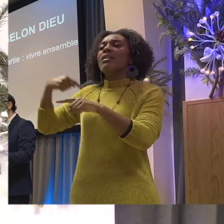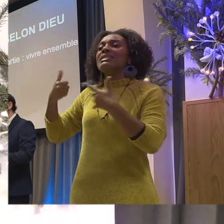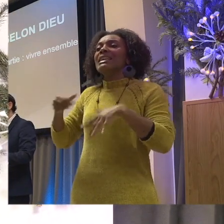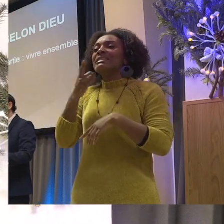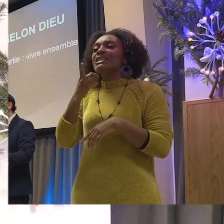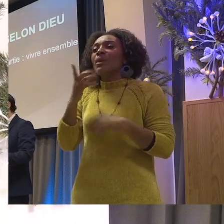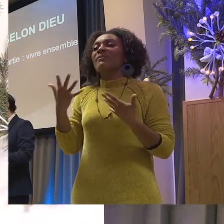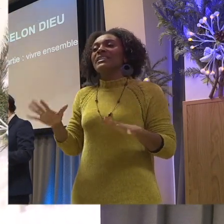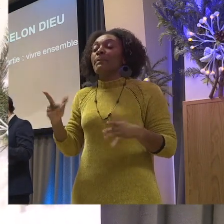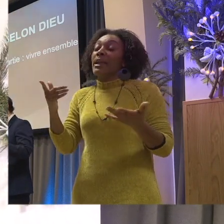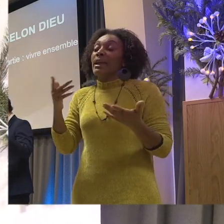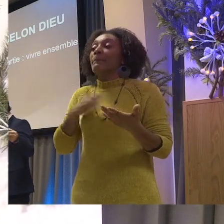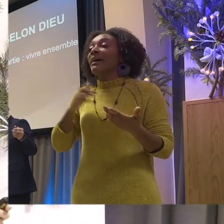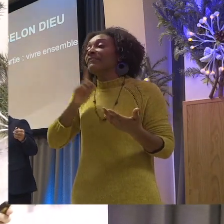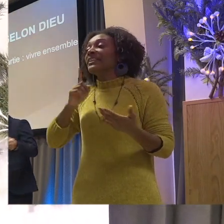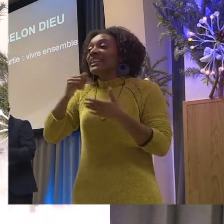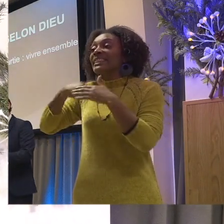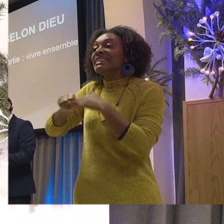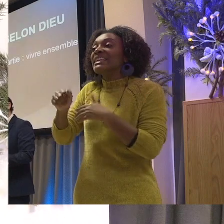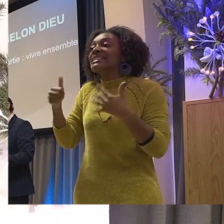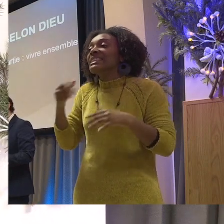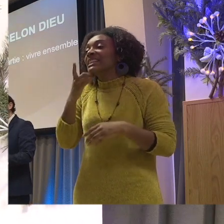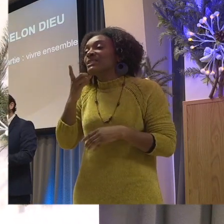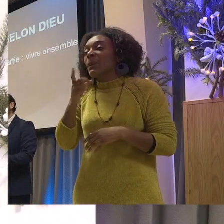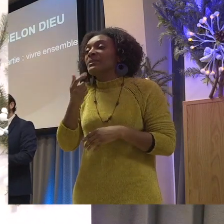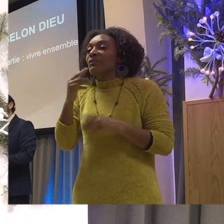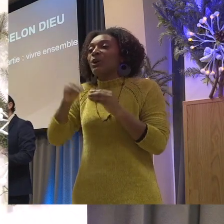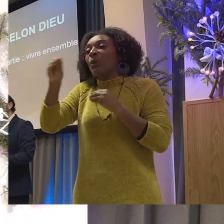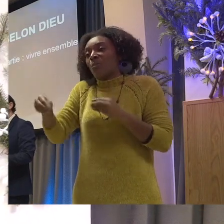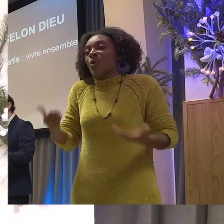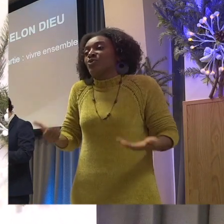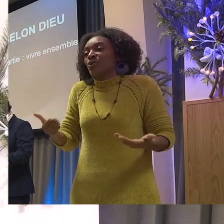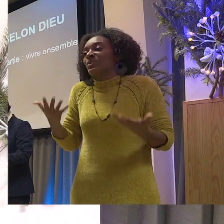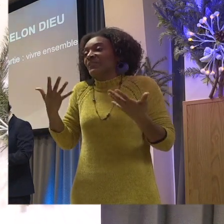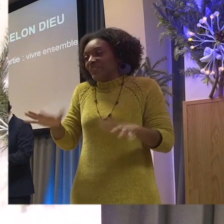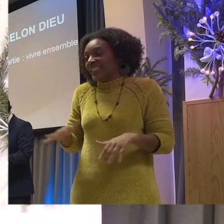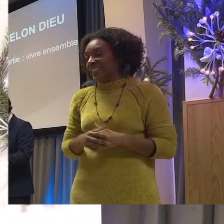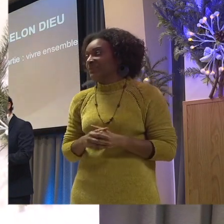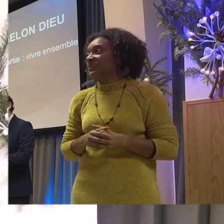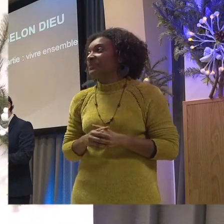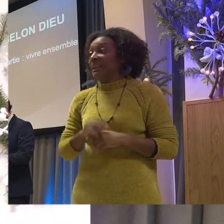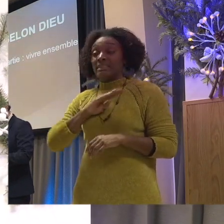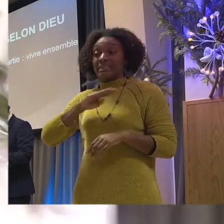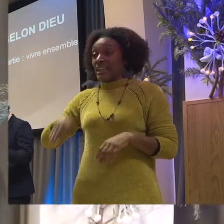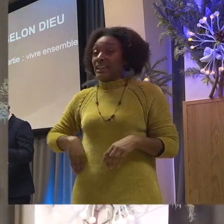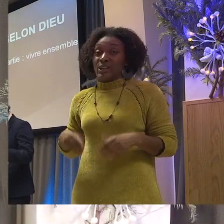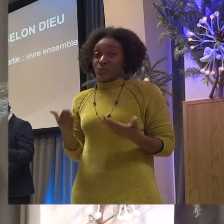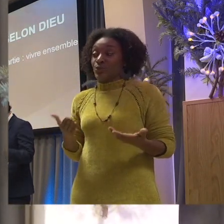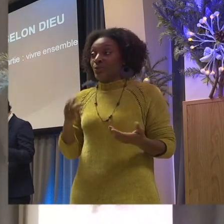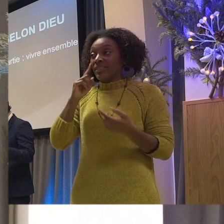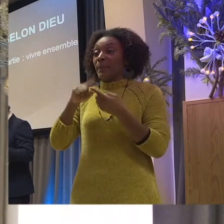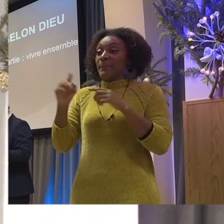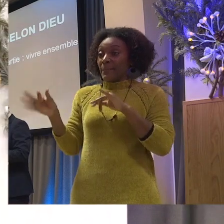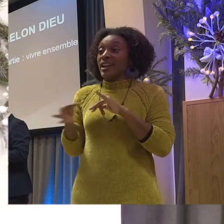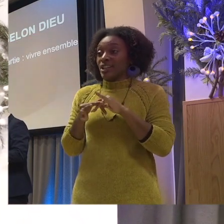que le 16 décembre, ma fille a décidé de pointer le bout de son nez. Donc c'est pour ça que je fais ce dernier message aujourd'hui. Je